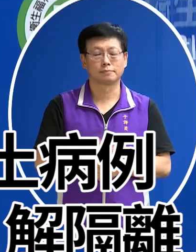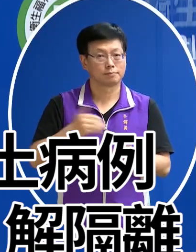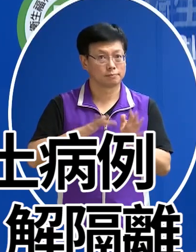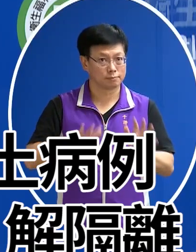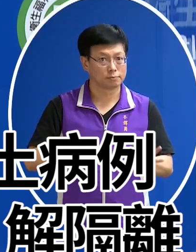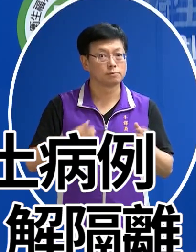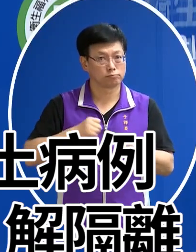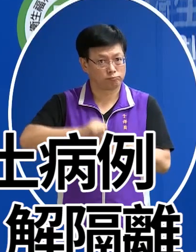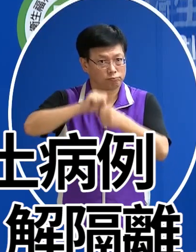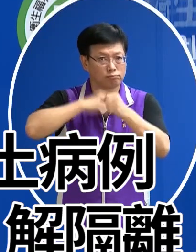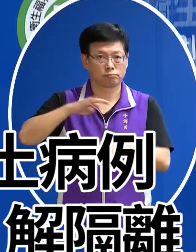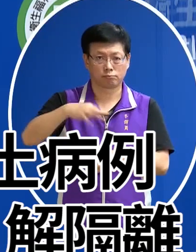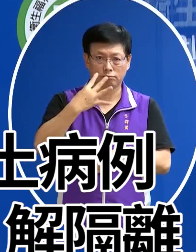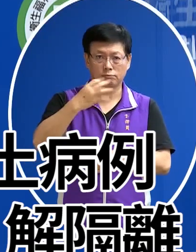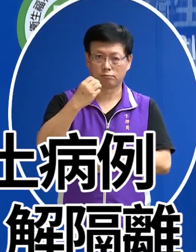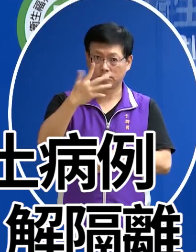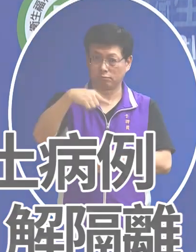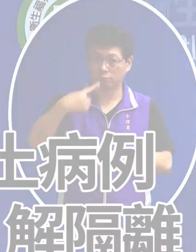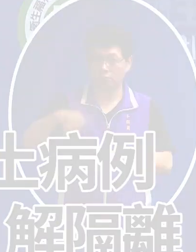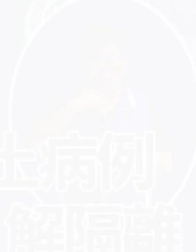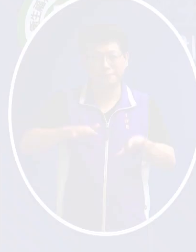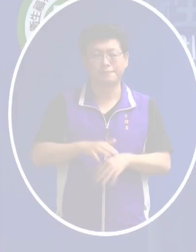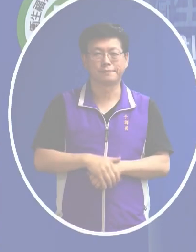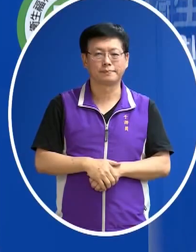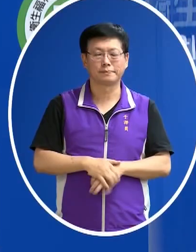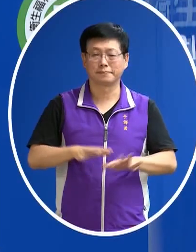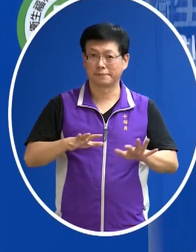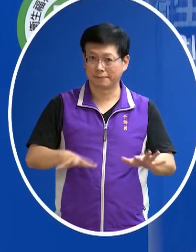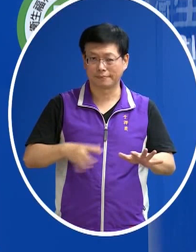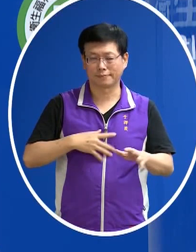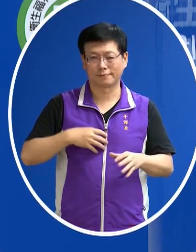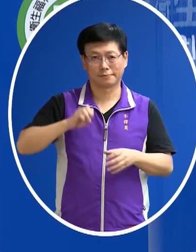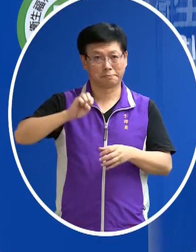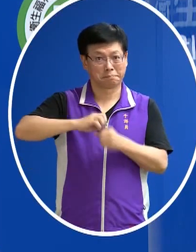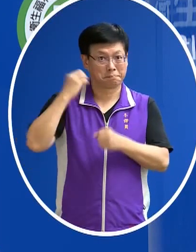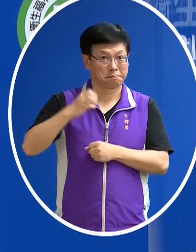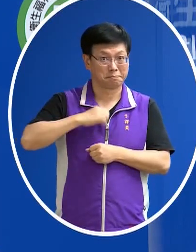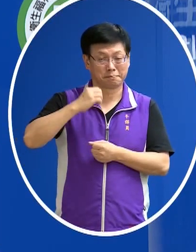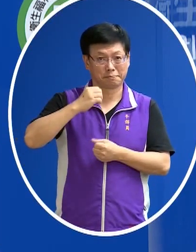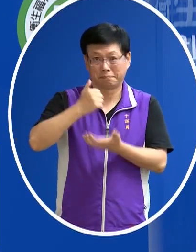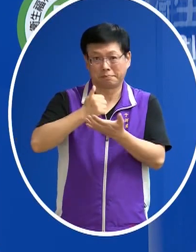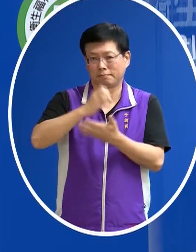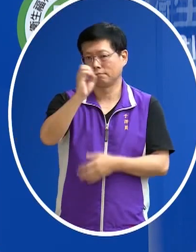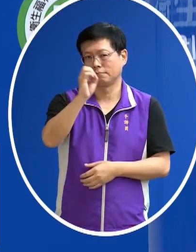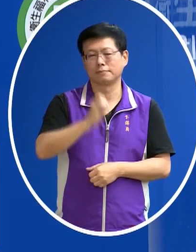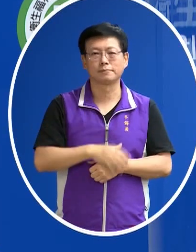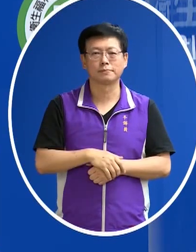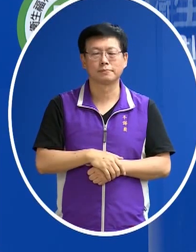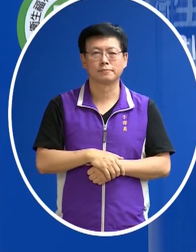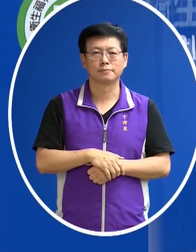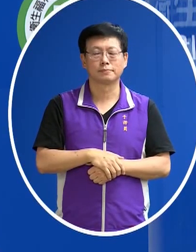到现在为止我们累计了408人解除隔离。那我们今天没有新增的确诊的案例哈。